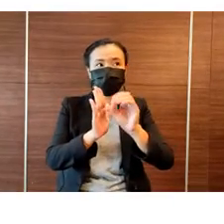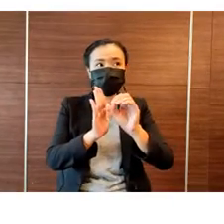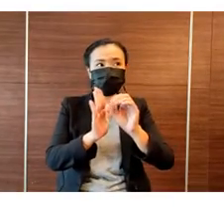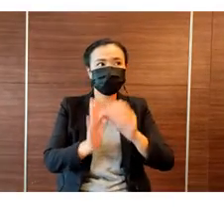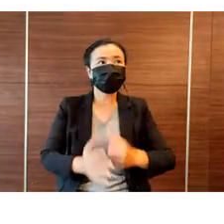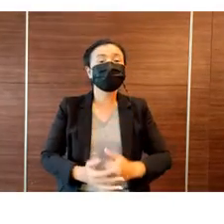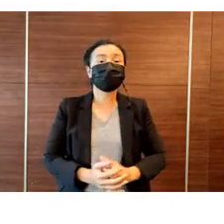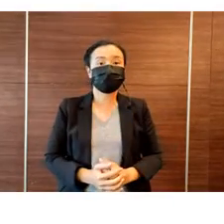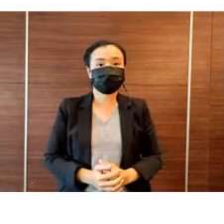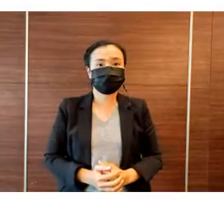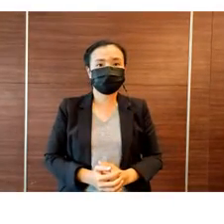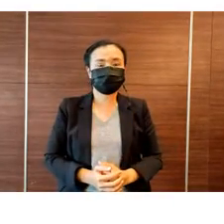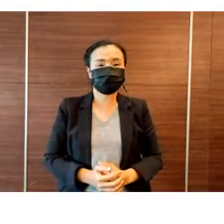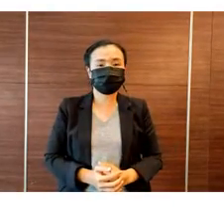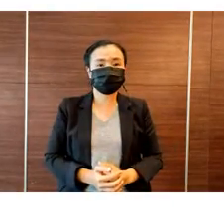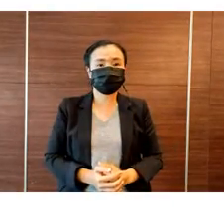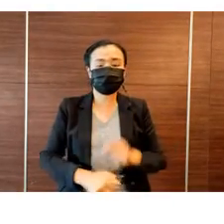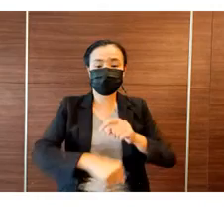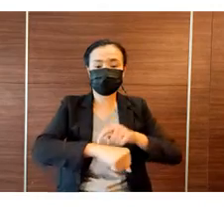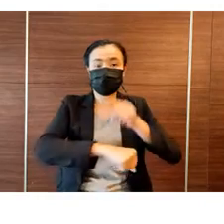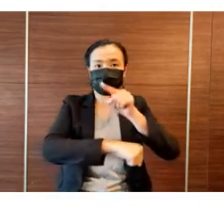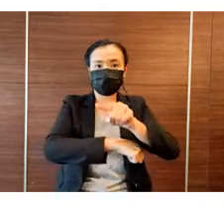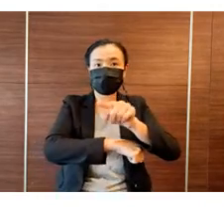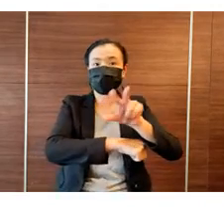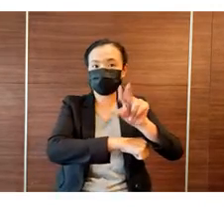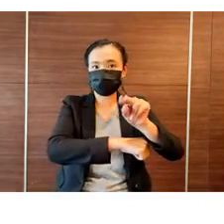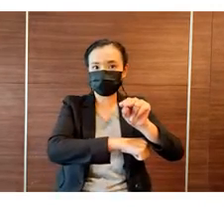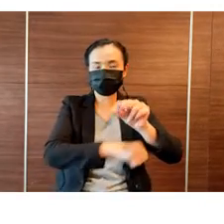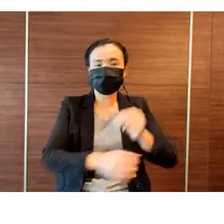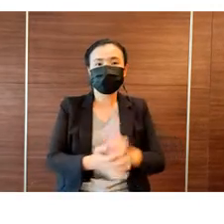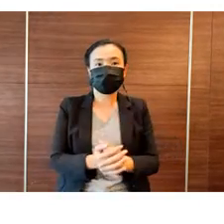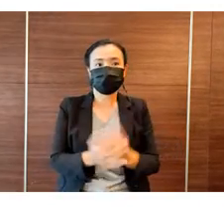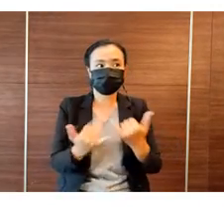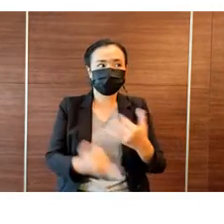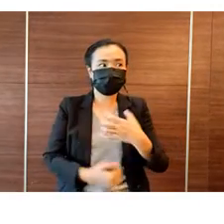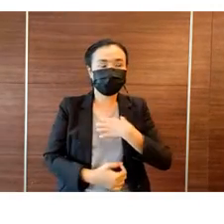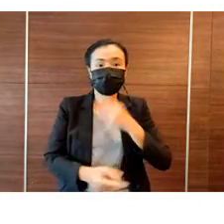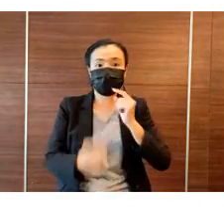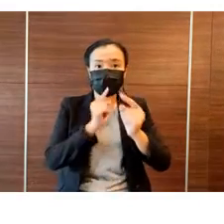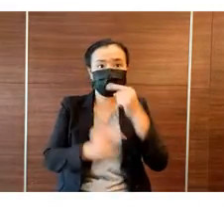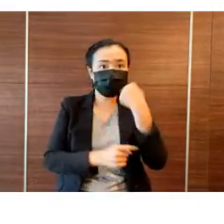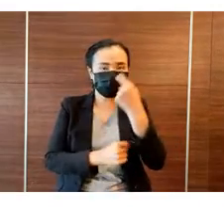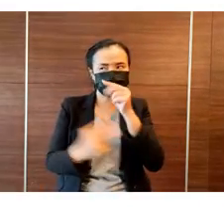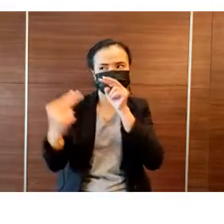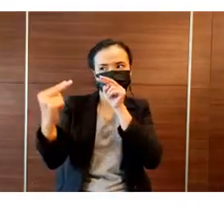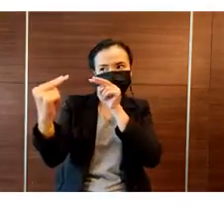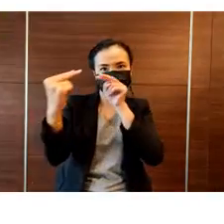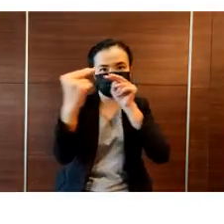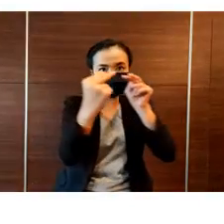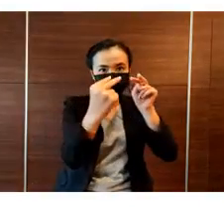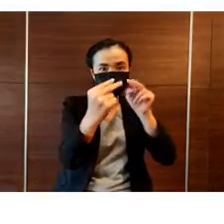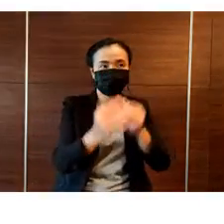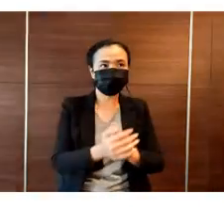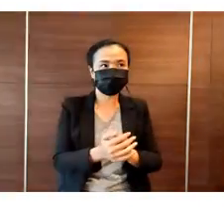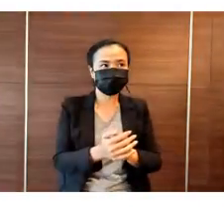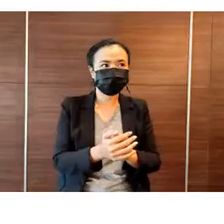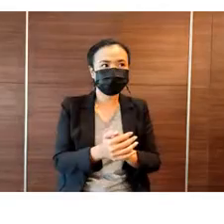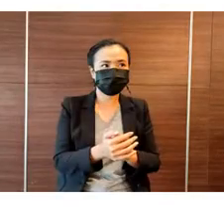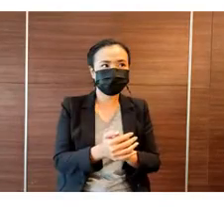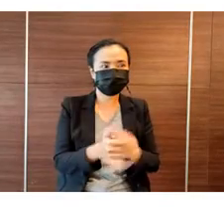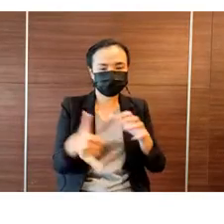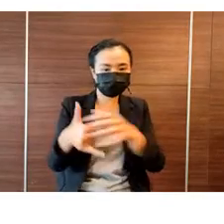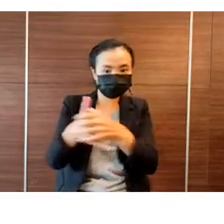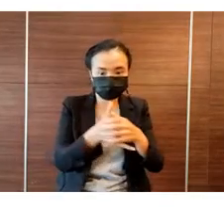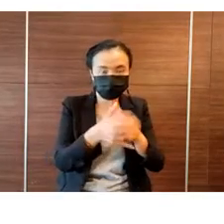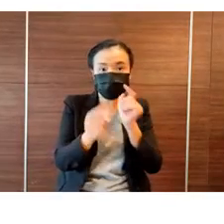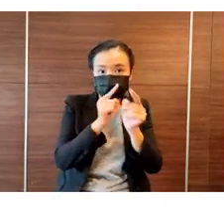าทีกลับมาตอนบ่ายโมงครึ่งนะคะตอนนี้อยากคุยกับใครมองหน้าไว้เลยนะคะถ้าเขาลงมาปุ๊บจบตัว